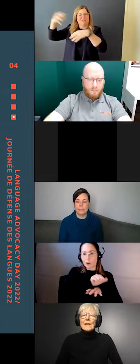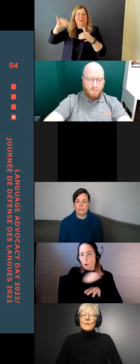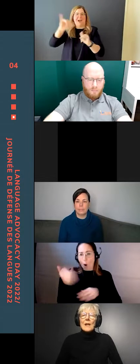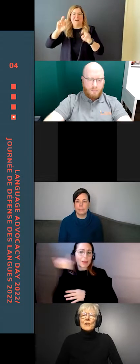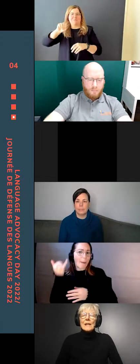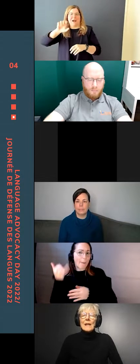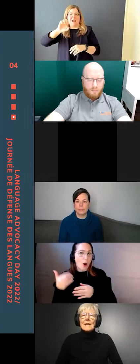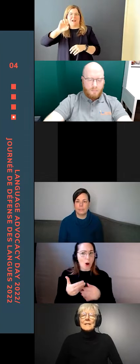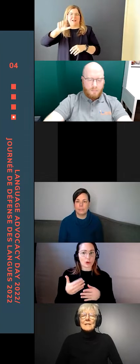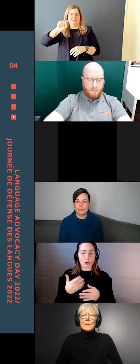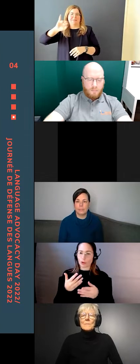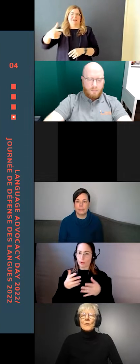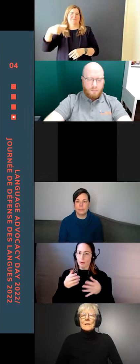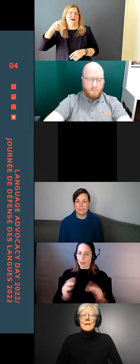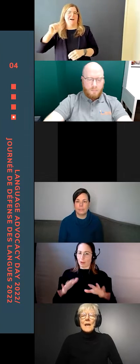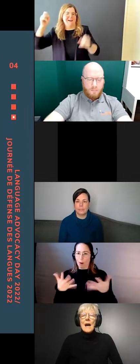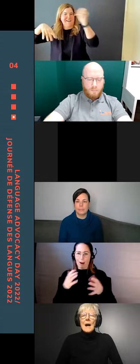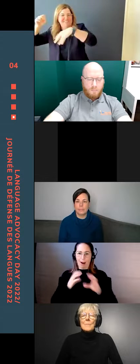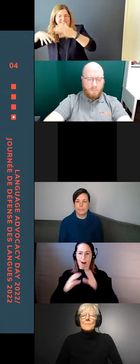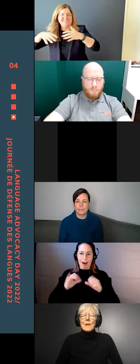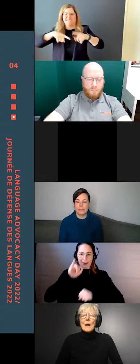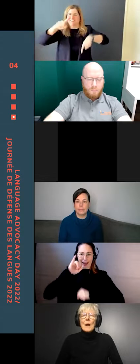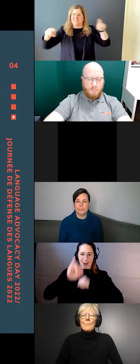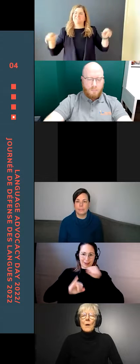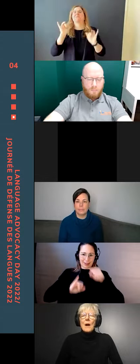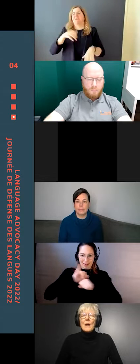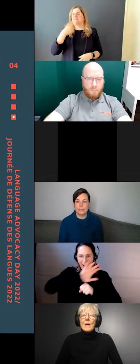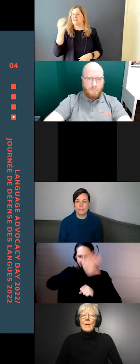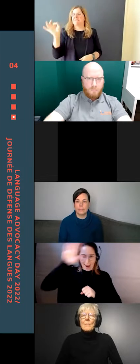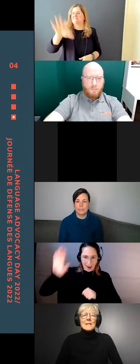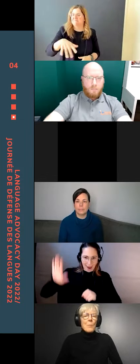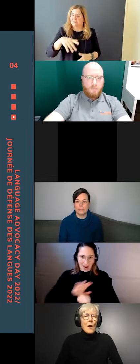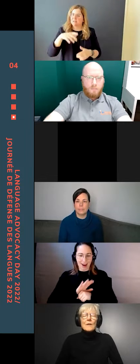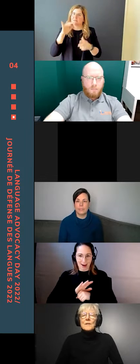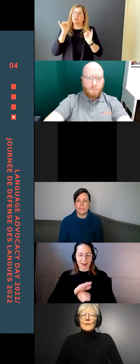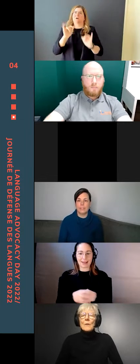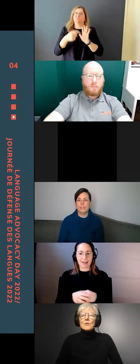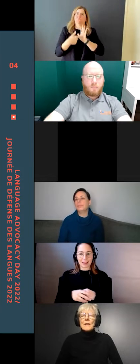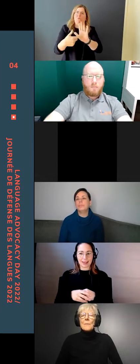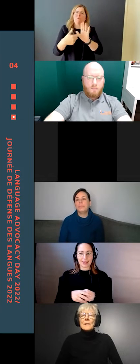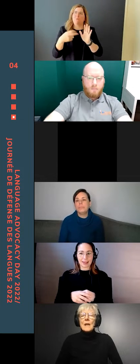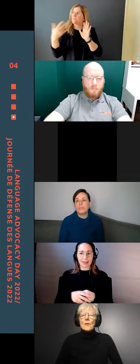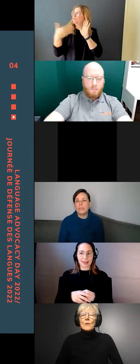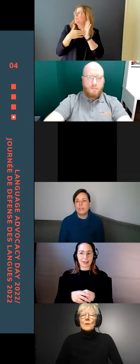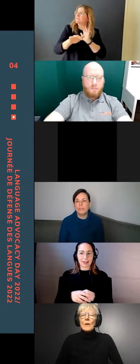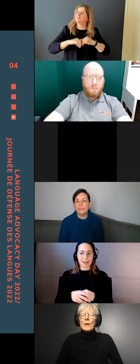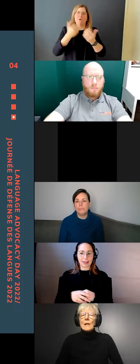êtes influencé par une autre approche. Donc, il y a des façons de communiquer internationalement